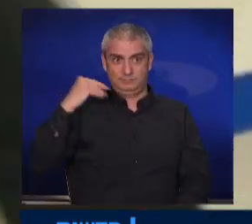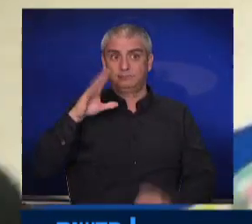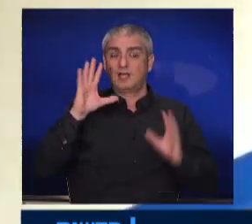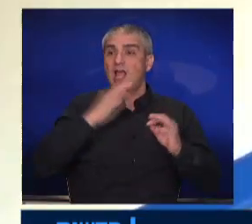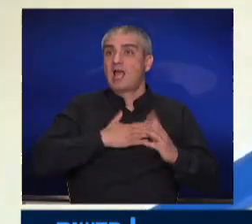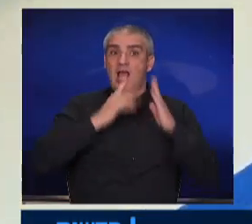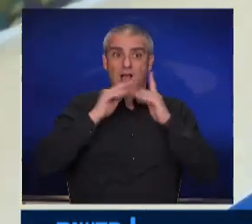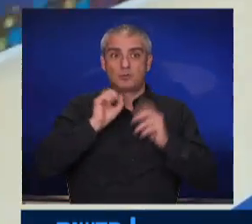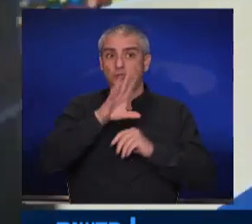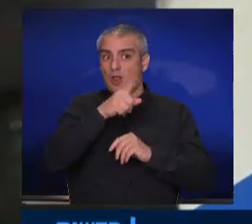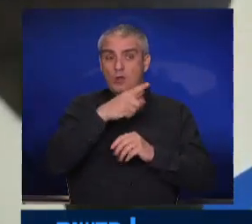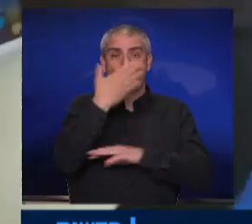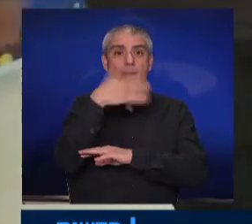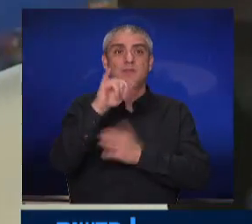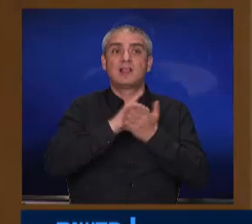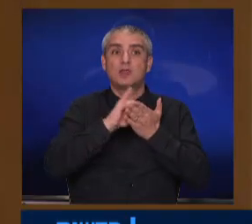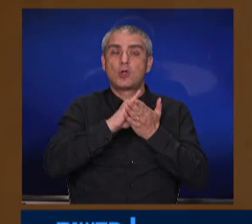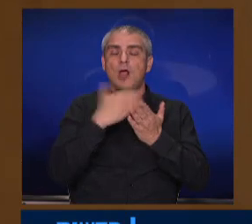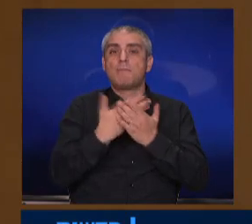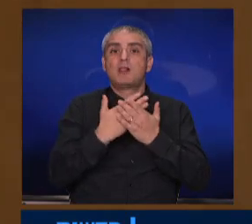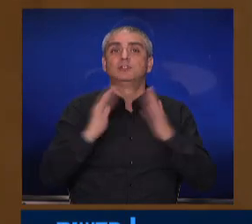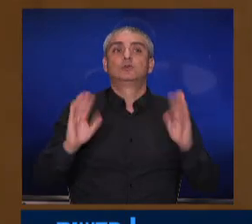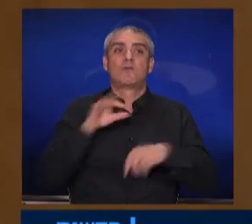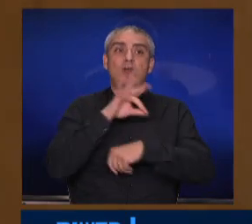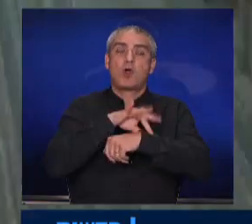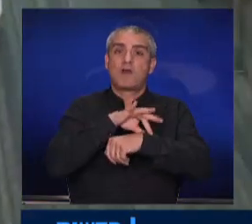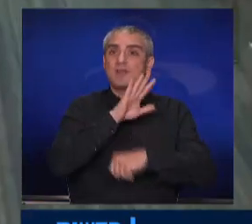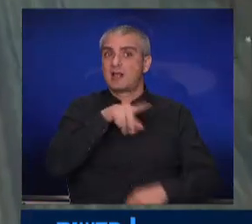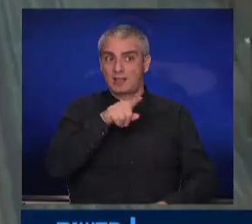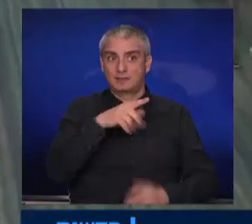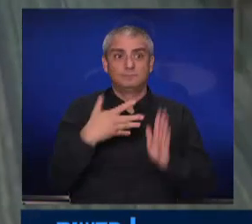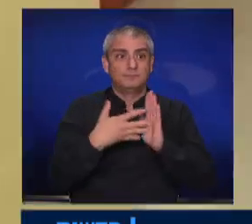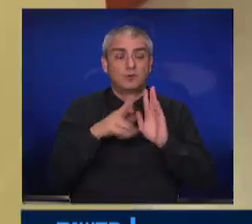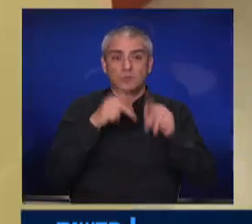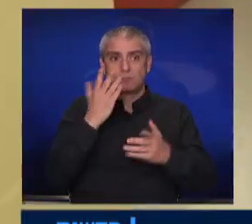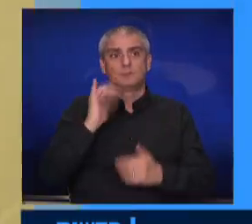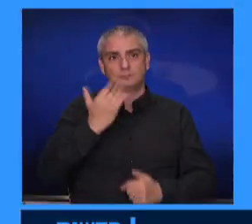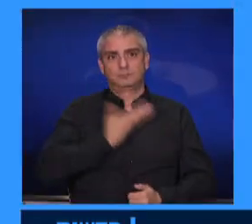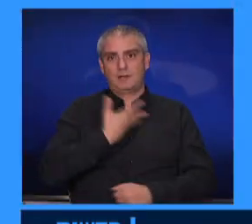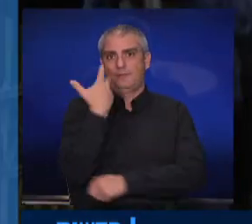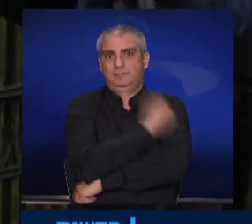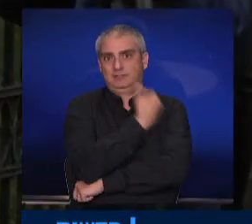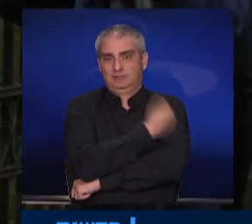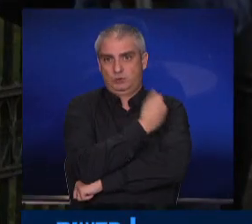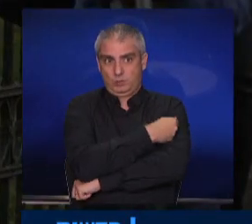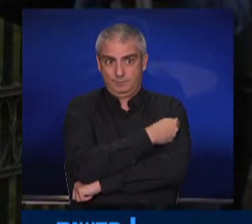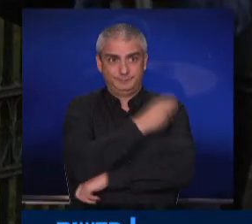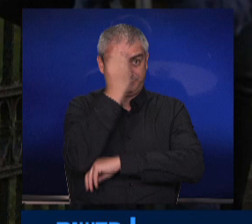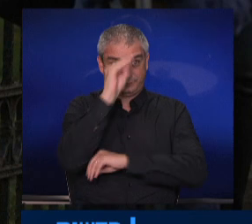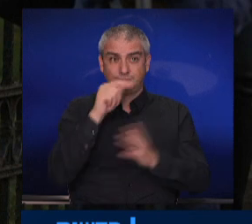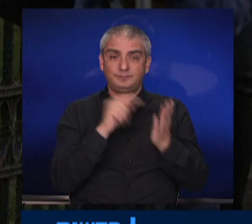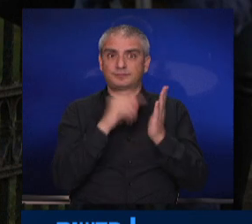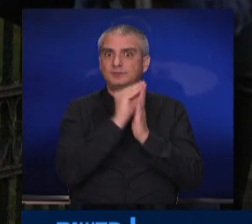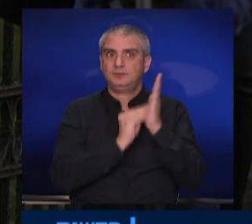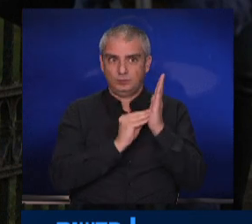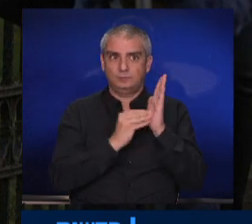המולד שלחו הרשויות במדינת ניו יורק המלצה דחופה לרופאי הילדים. ודאו שהמטופלים שלכם מתחסנים. ההודעה הגיעה בעקבות נתונים